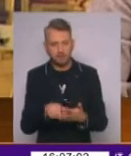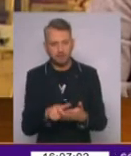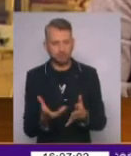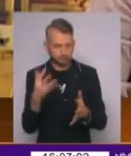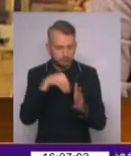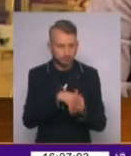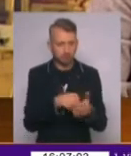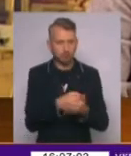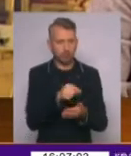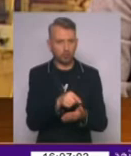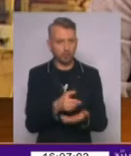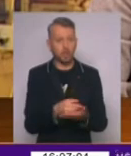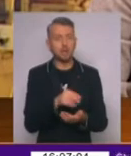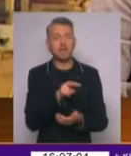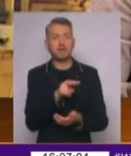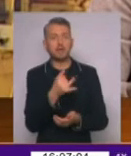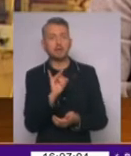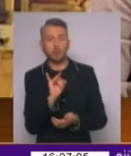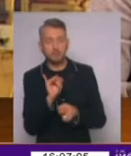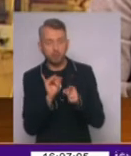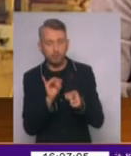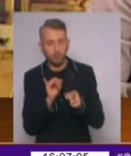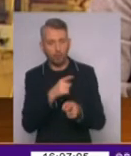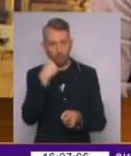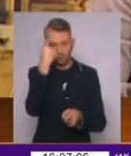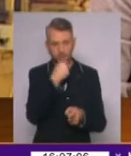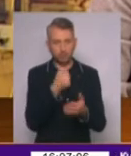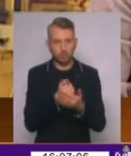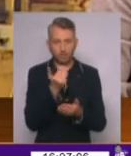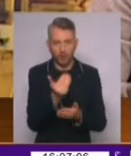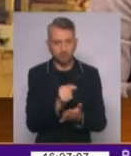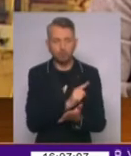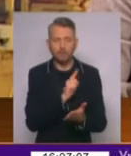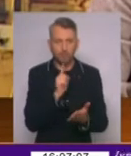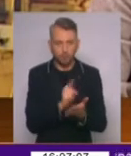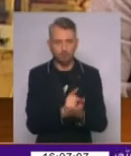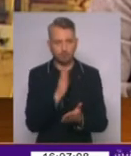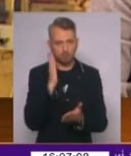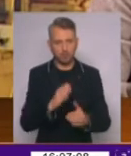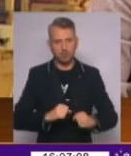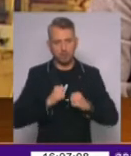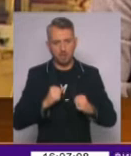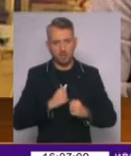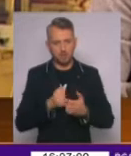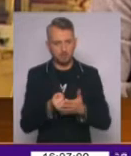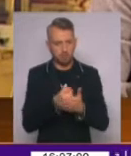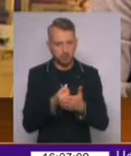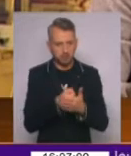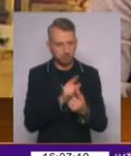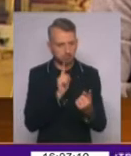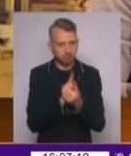цього процесу. Лариса Йосиповна, особисто до вас, обов'язково будемо намагатись пробитись до